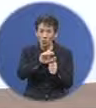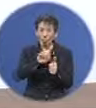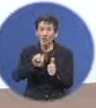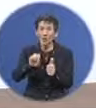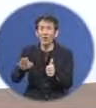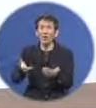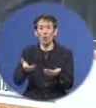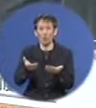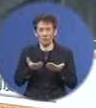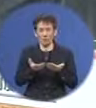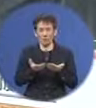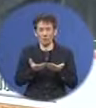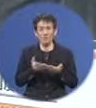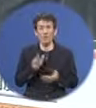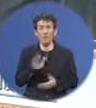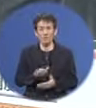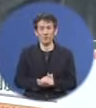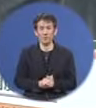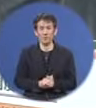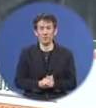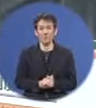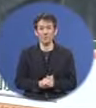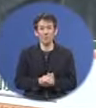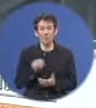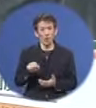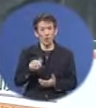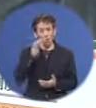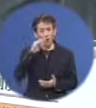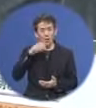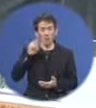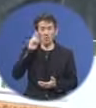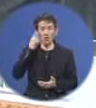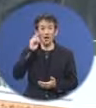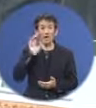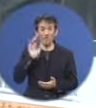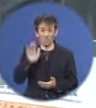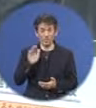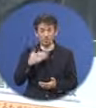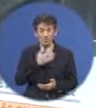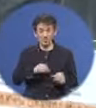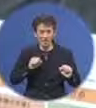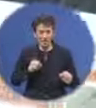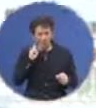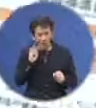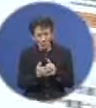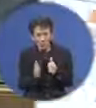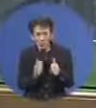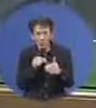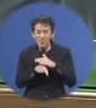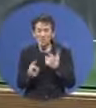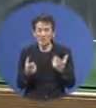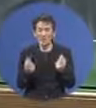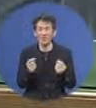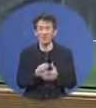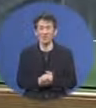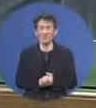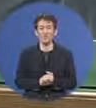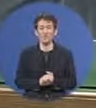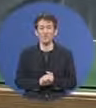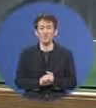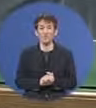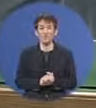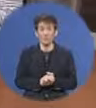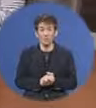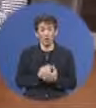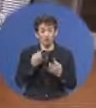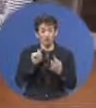らおうじゃないか、まあそういうことをね一つ考えてるんですね。 健康でも見守っていくという、 ね、まあそうですね、 はい、そして健